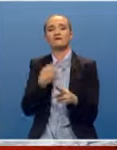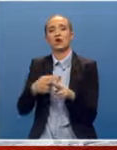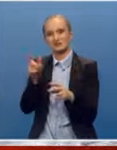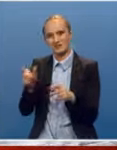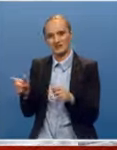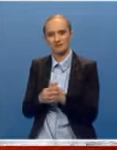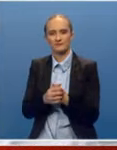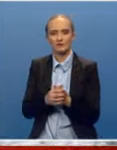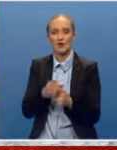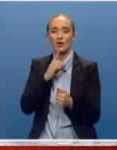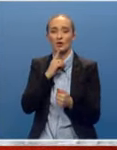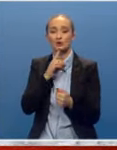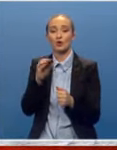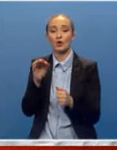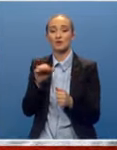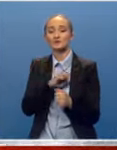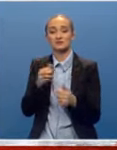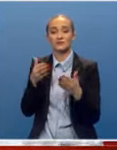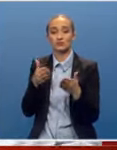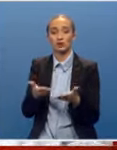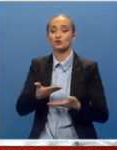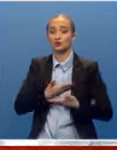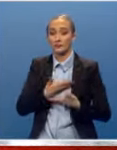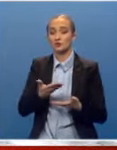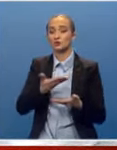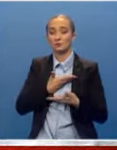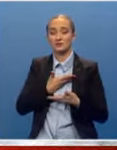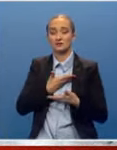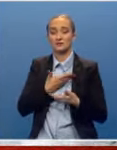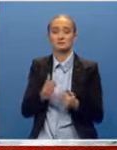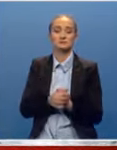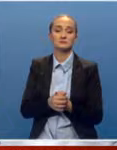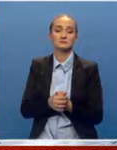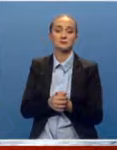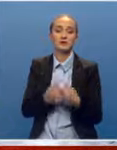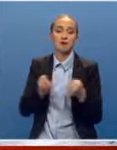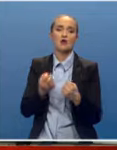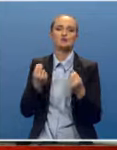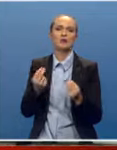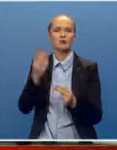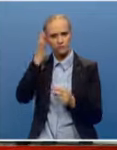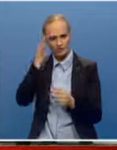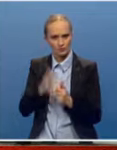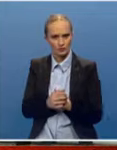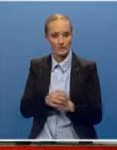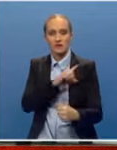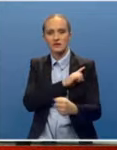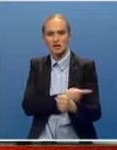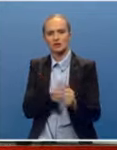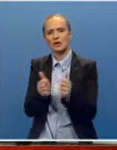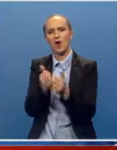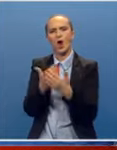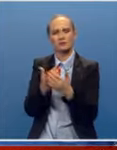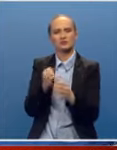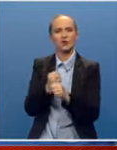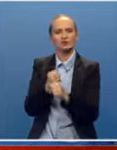će samo od toga dobiti i dobiti jako dobar tretman. Jačanje saradnje i